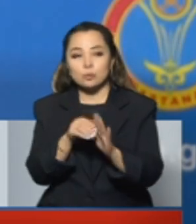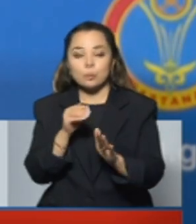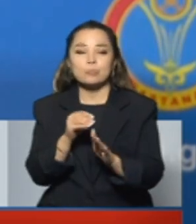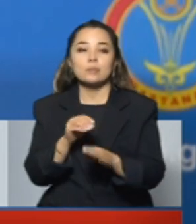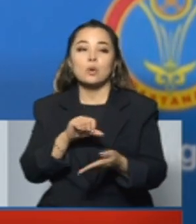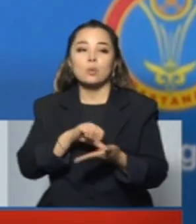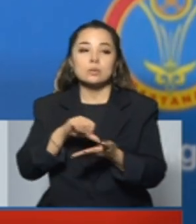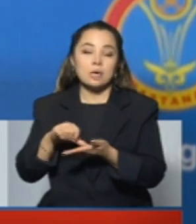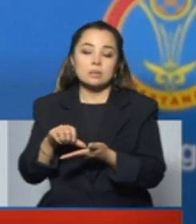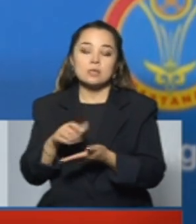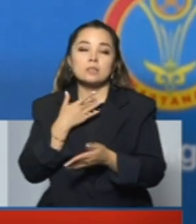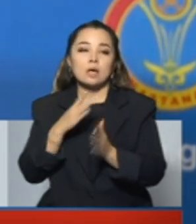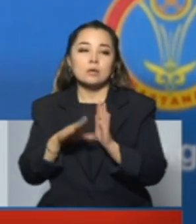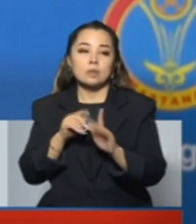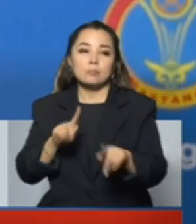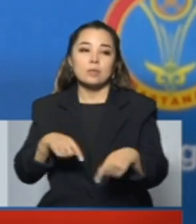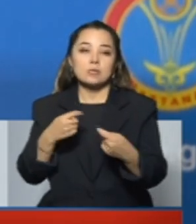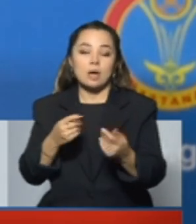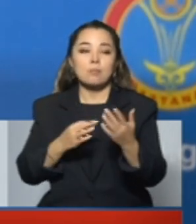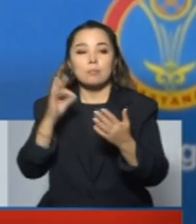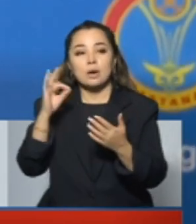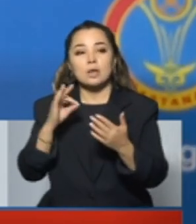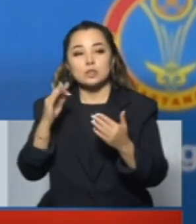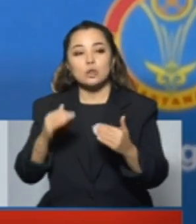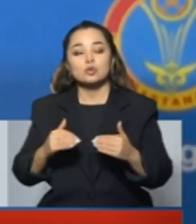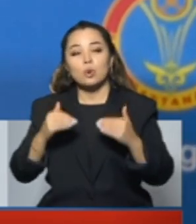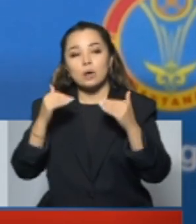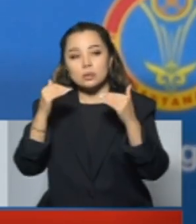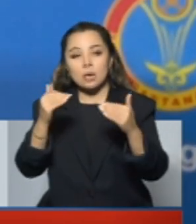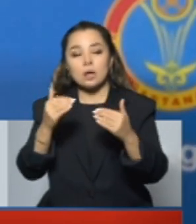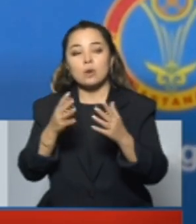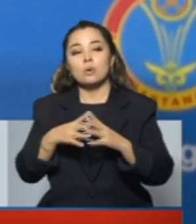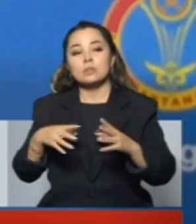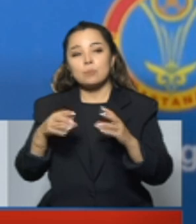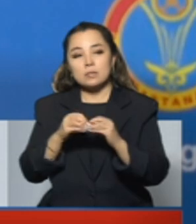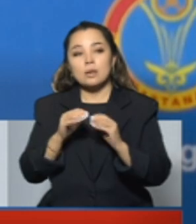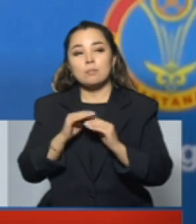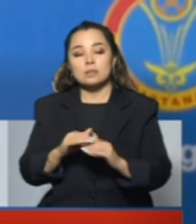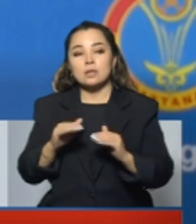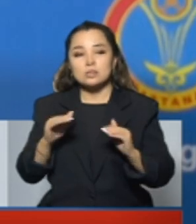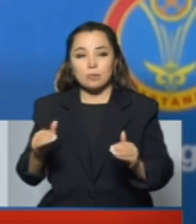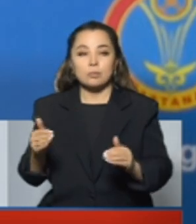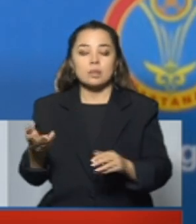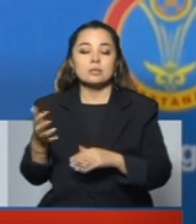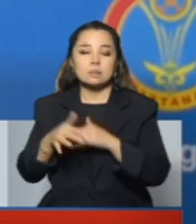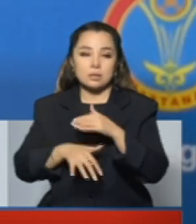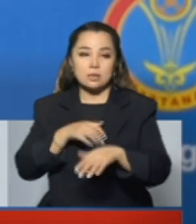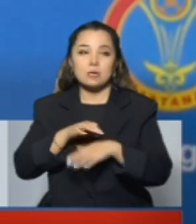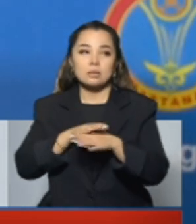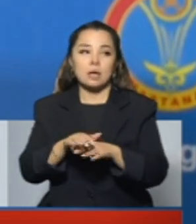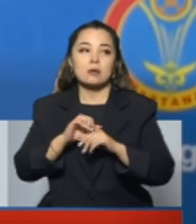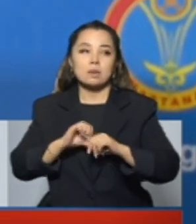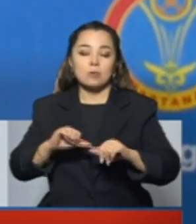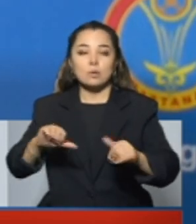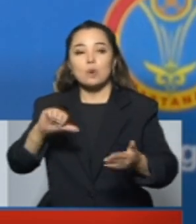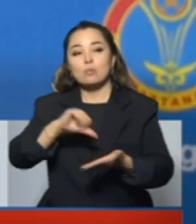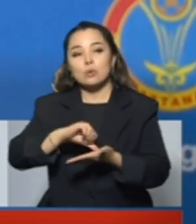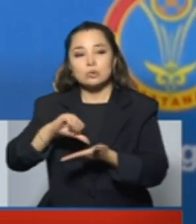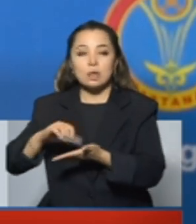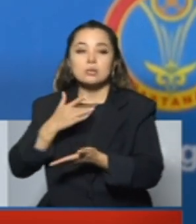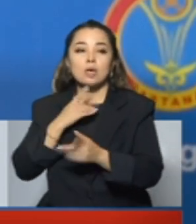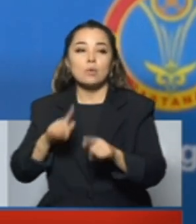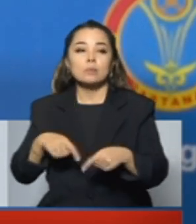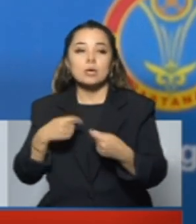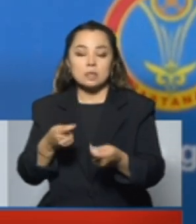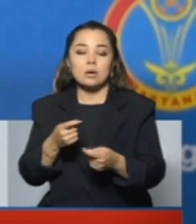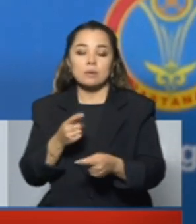Референдум учаскелерінде дауыс беру пайызы жоғары. Жастар көп. Олар отбасымен, бала шағасымен де келіп жатыр. Комиссия мүшелері дауыс беруді